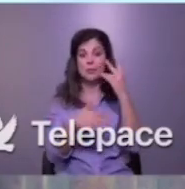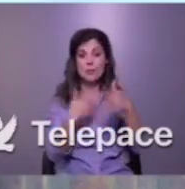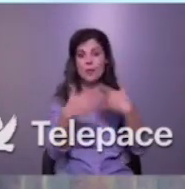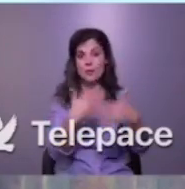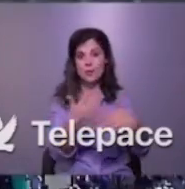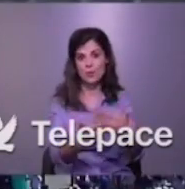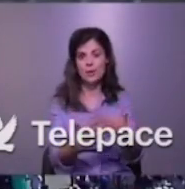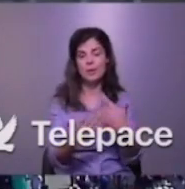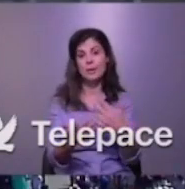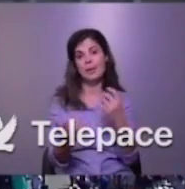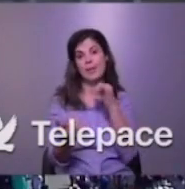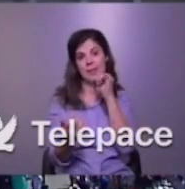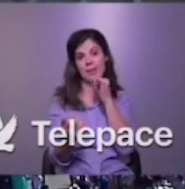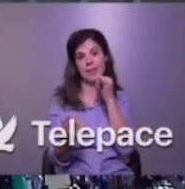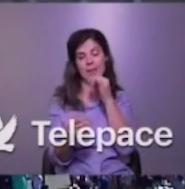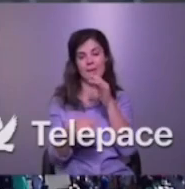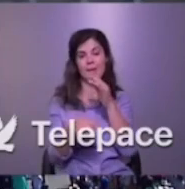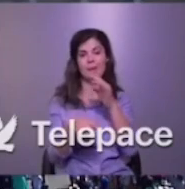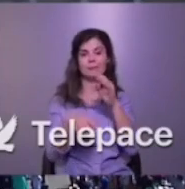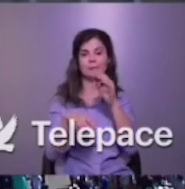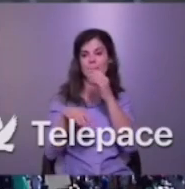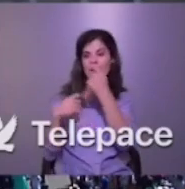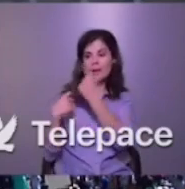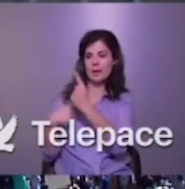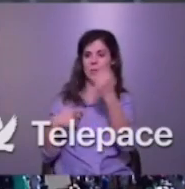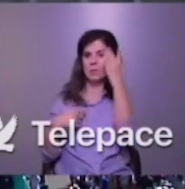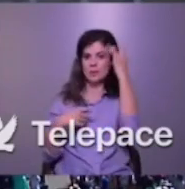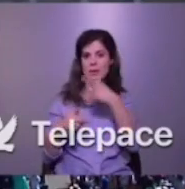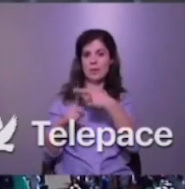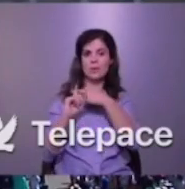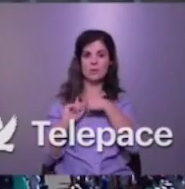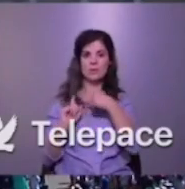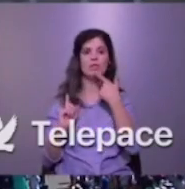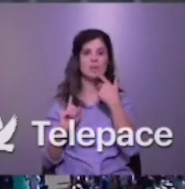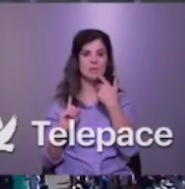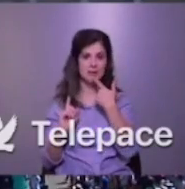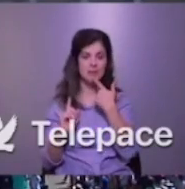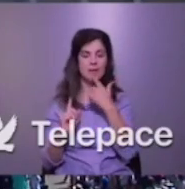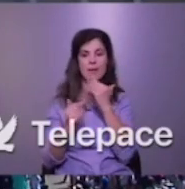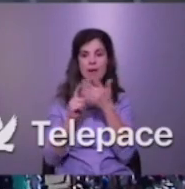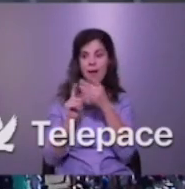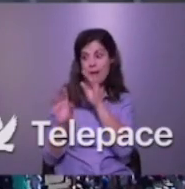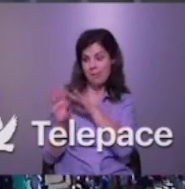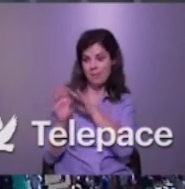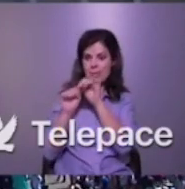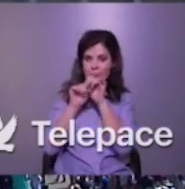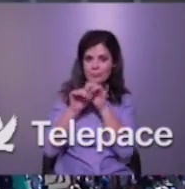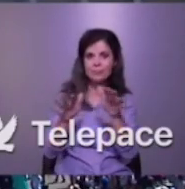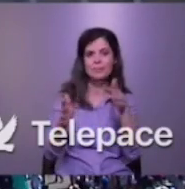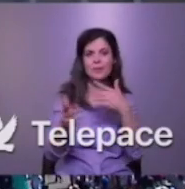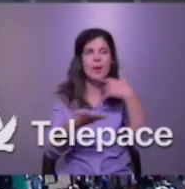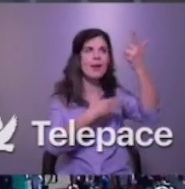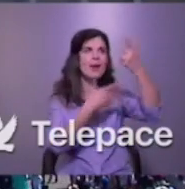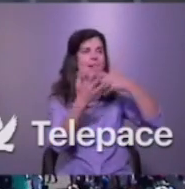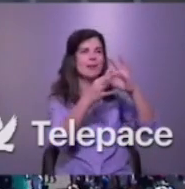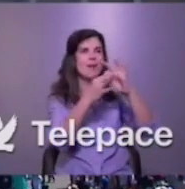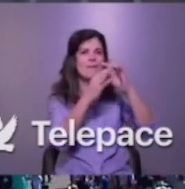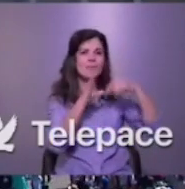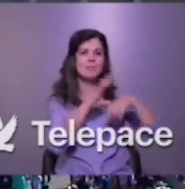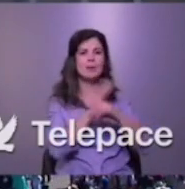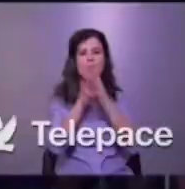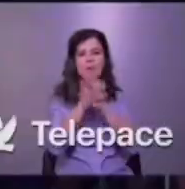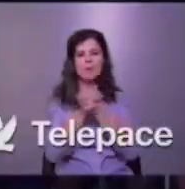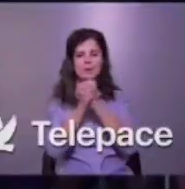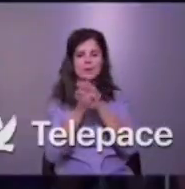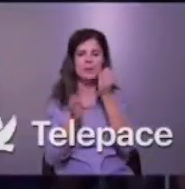Cristo vivo e incoraggiati dalla testimonianza dei santi Francesco e Giacinta